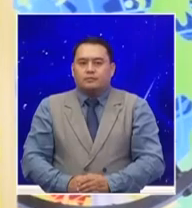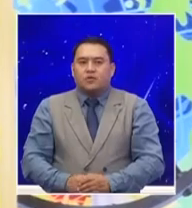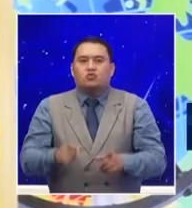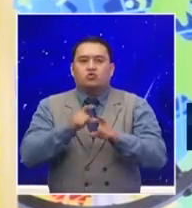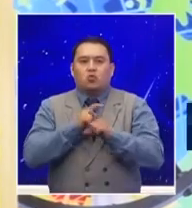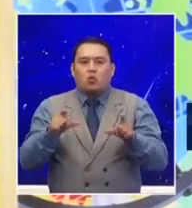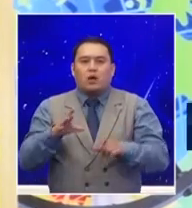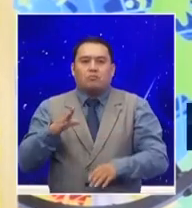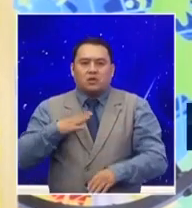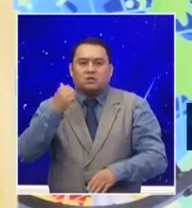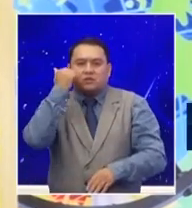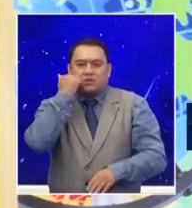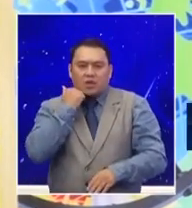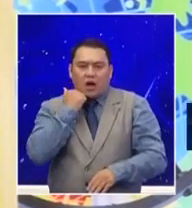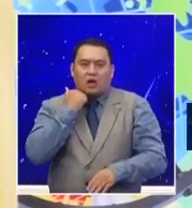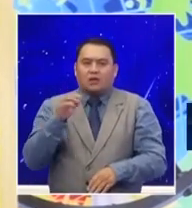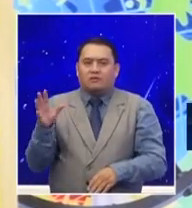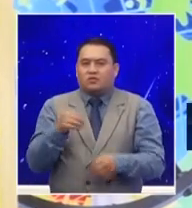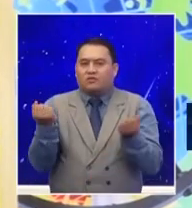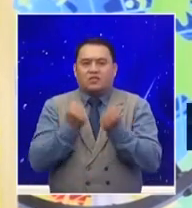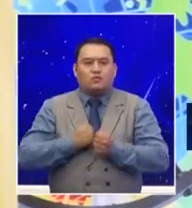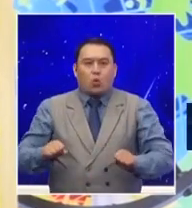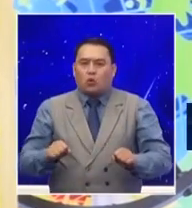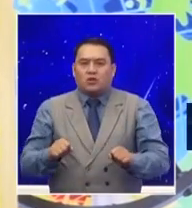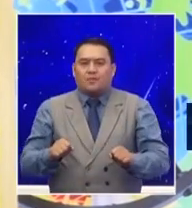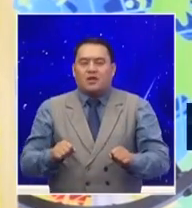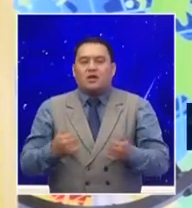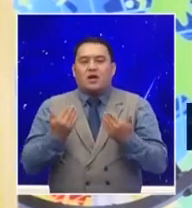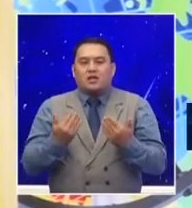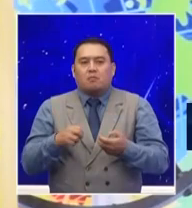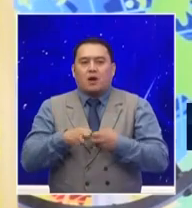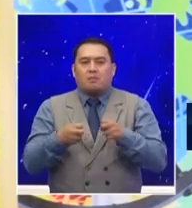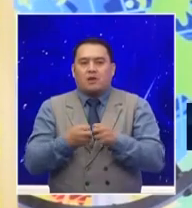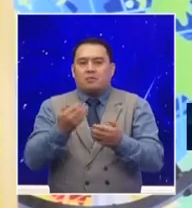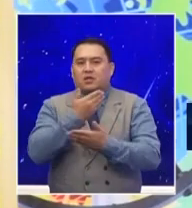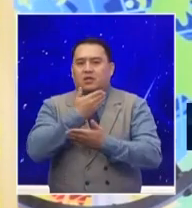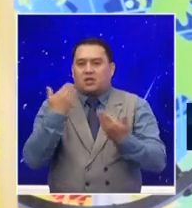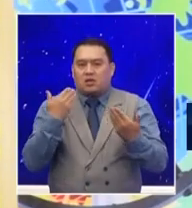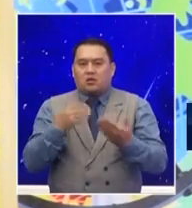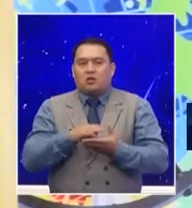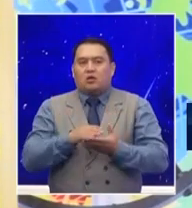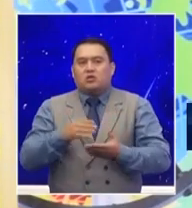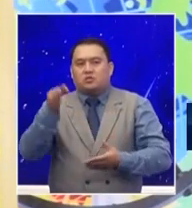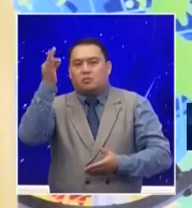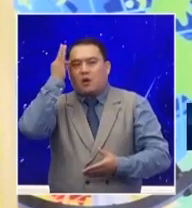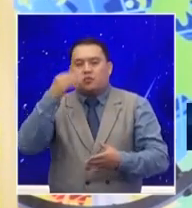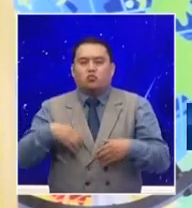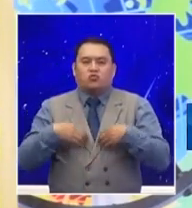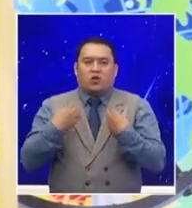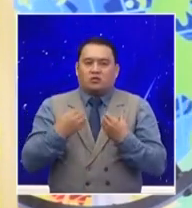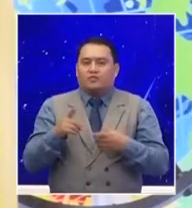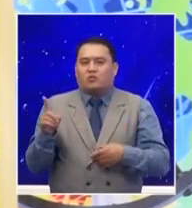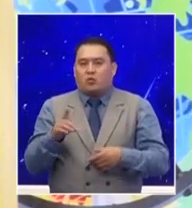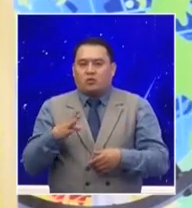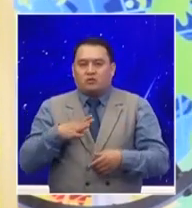Школа была очень старая, учиться в ней было практически невозможно. Однако теперь этой проблемы больше нет. Мы с дрожью будем вспоминать те дни. Надеемся,